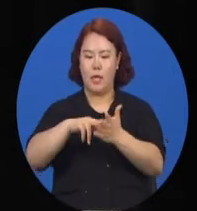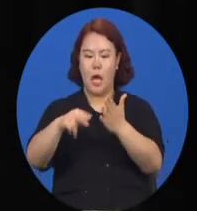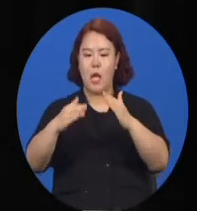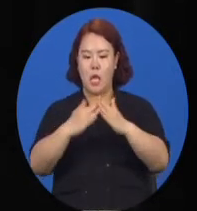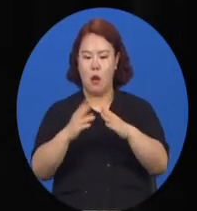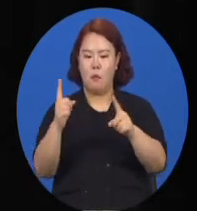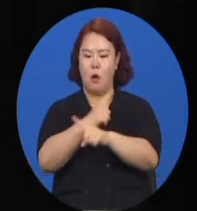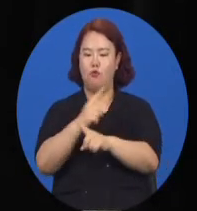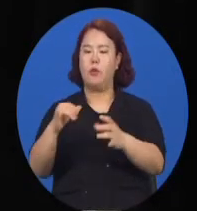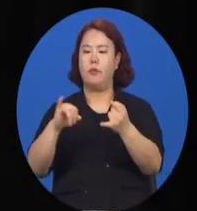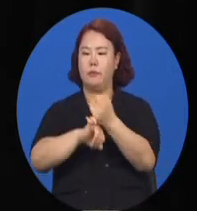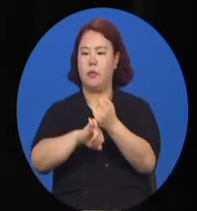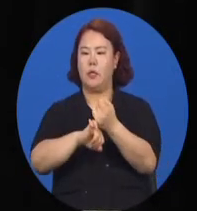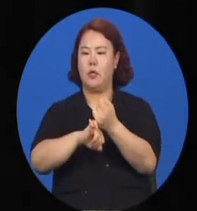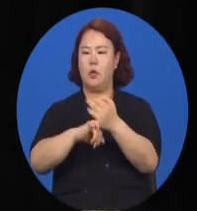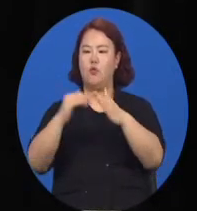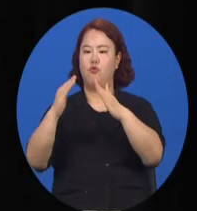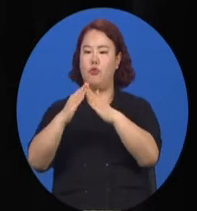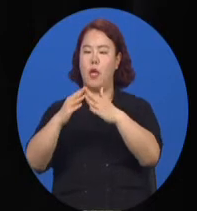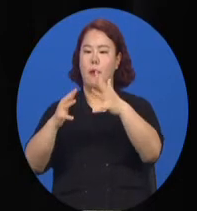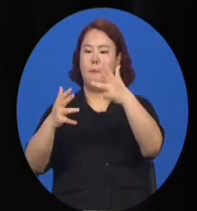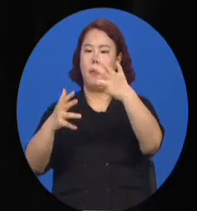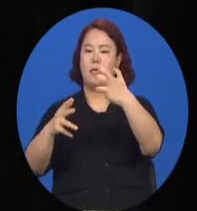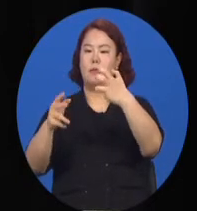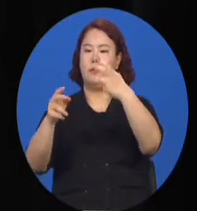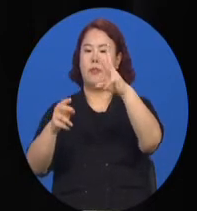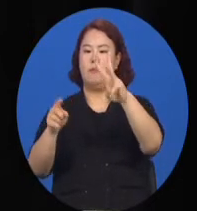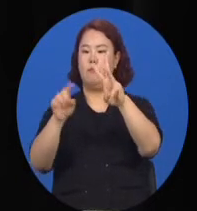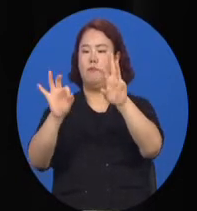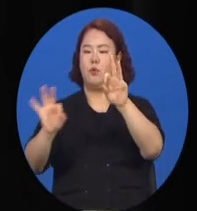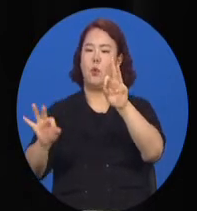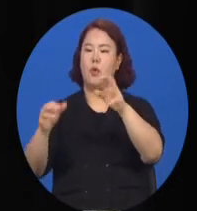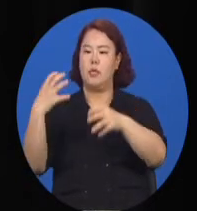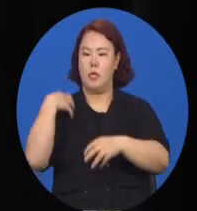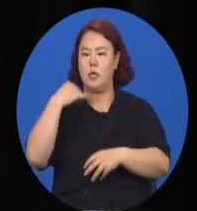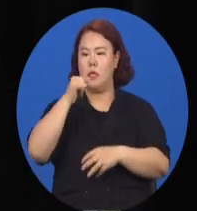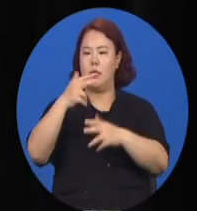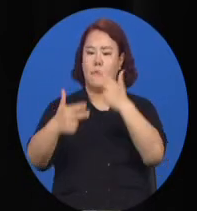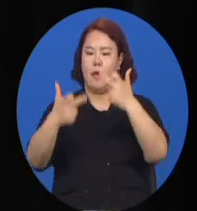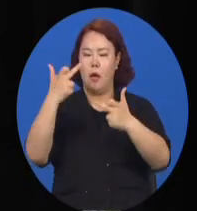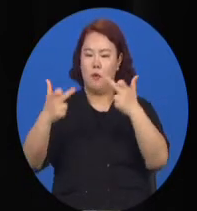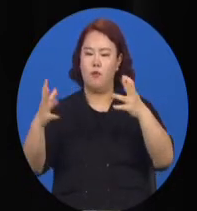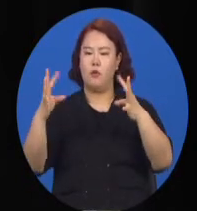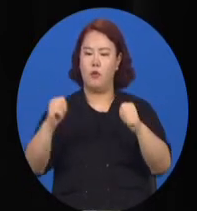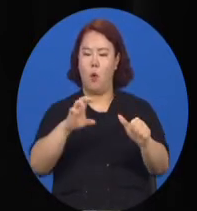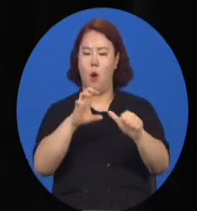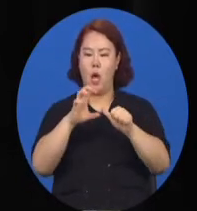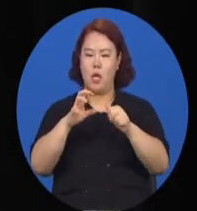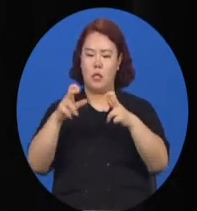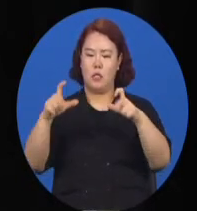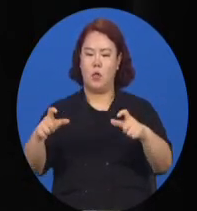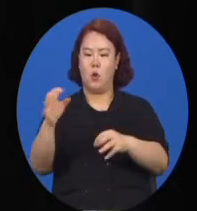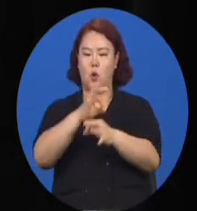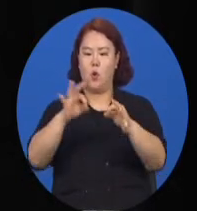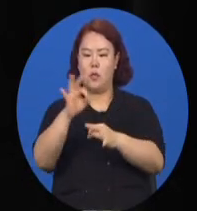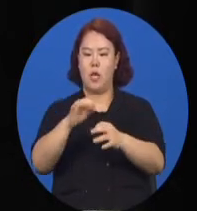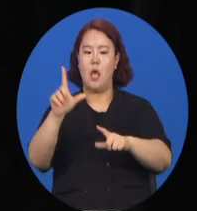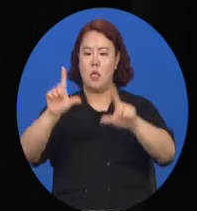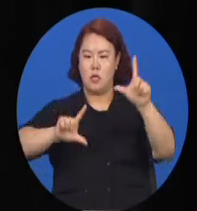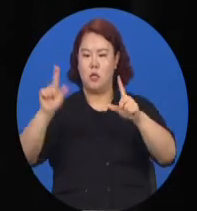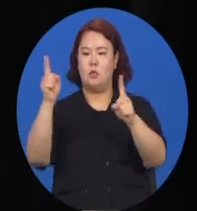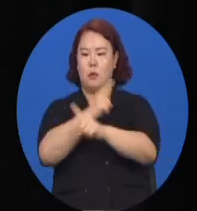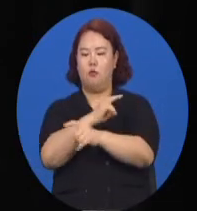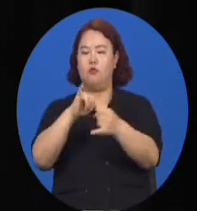군의 83%를 차지하는 산림자원을 최대한 활용하여 지역 경제의 틀을 바꾸겠습니다.